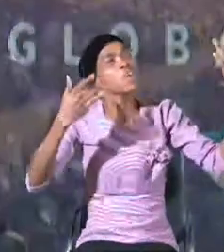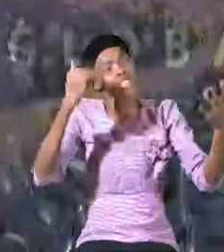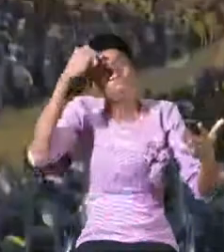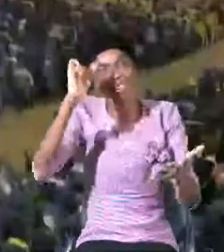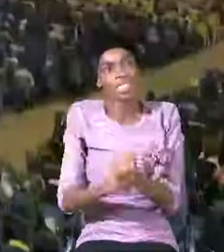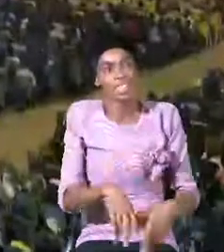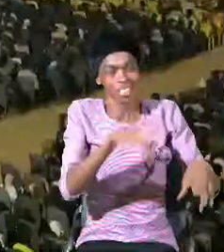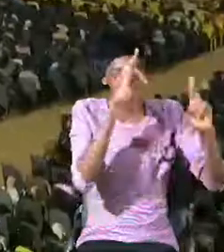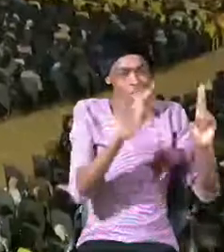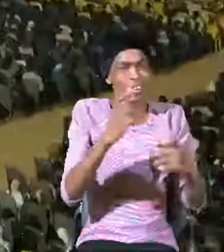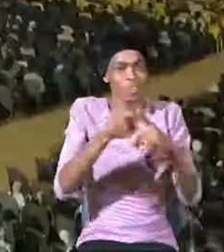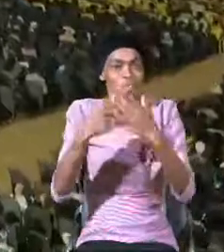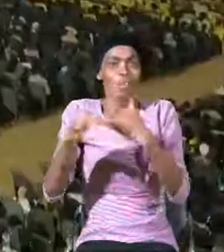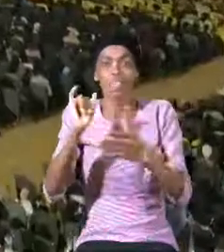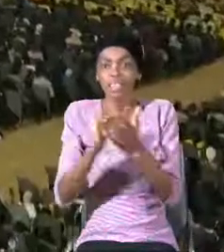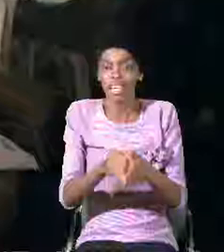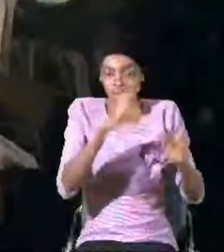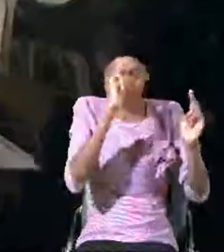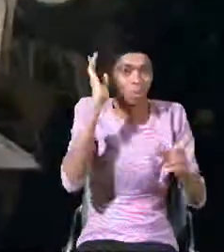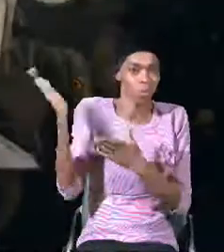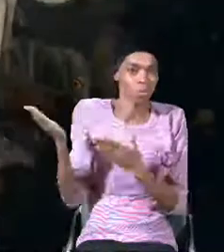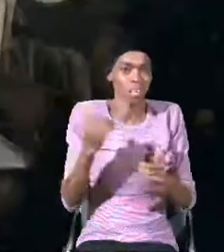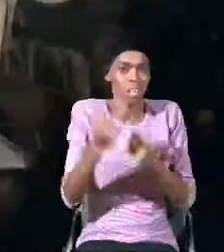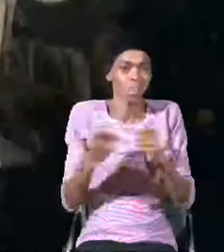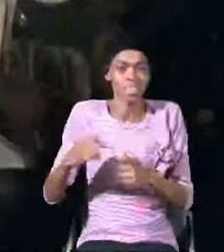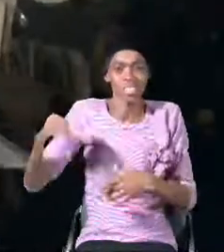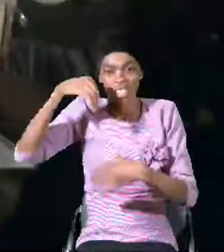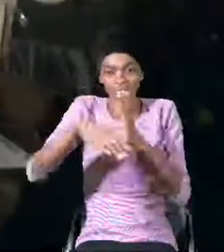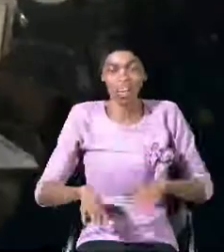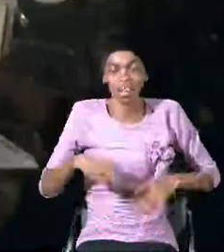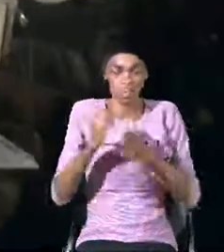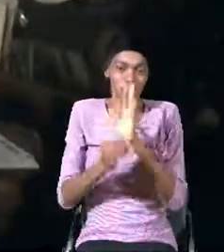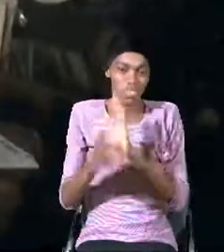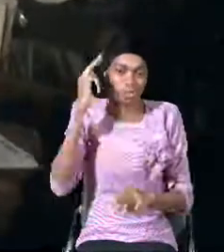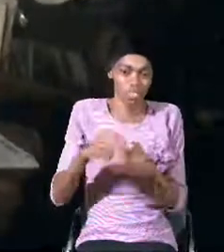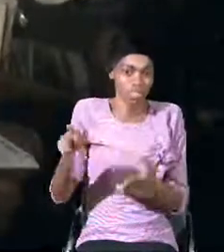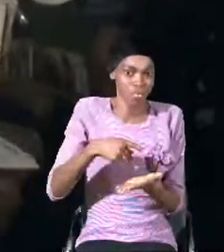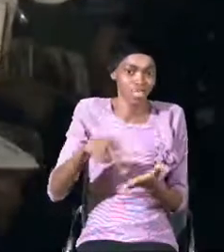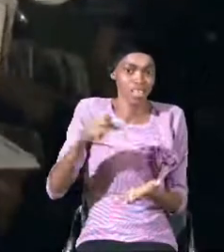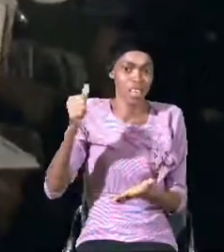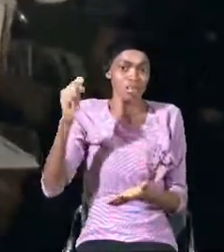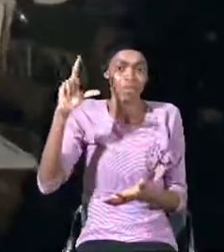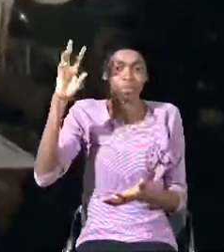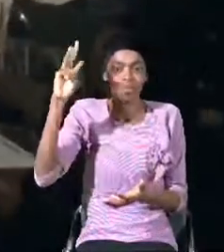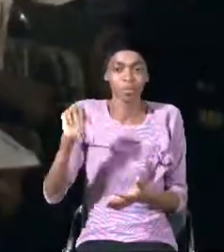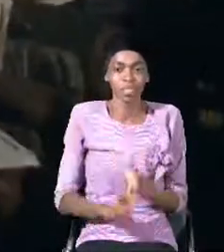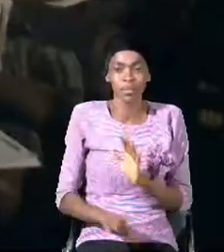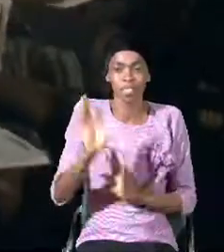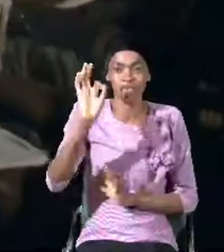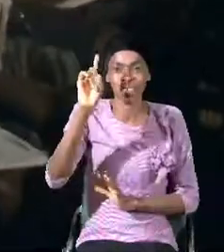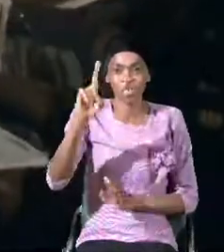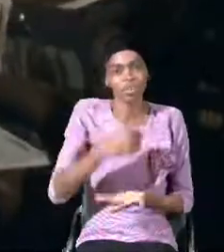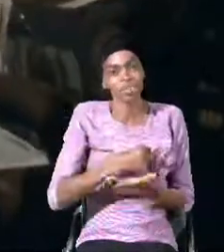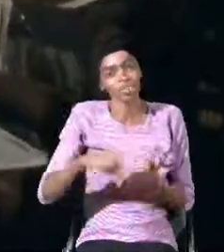Ce honneur apportera tout chaud dans ta vie au nom de Jésus. Psaume 91, verset 15.